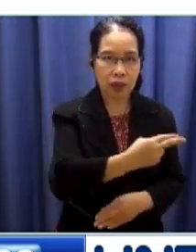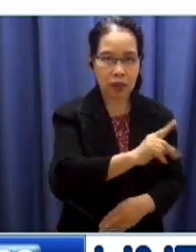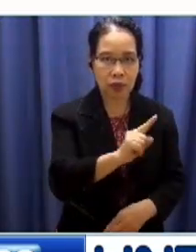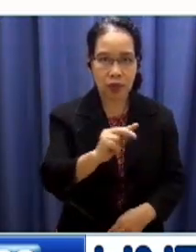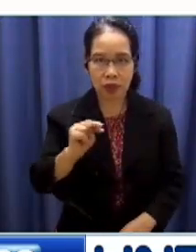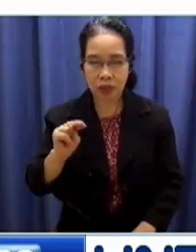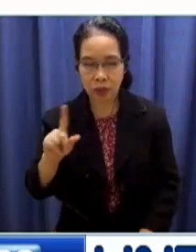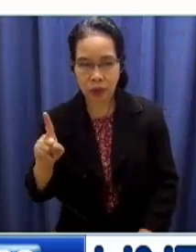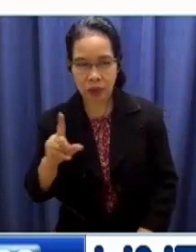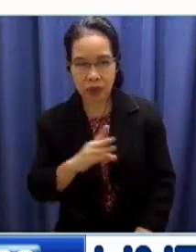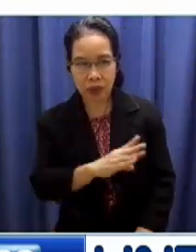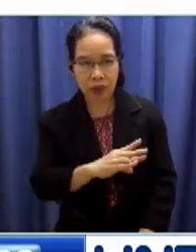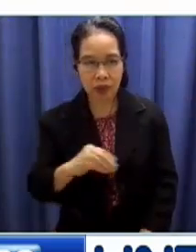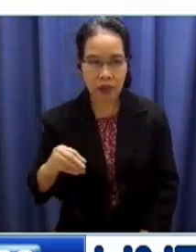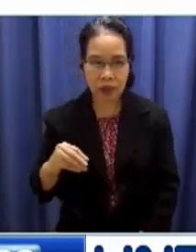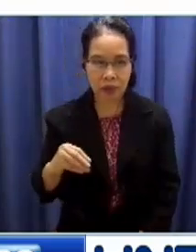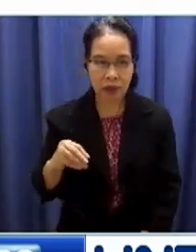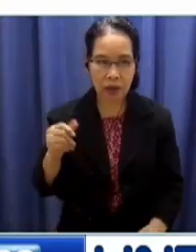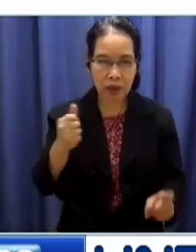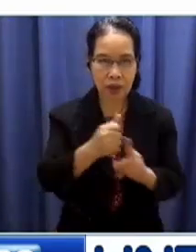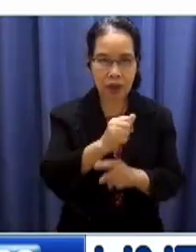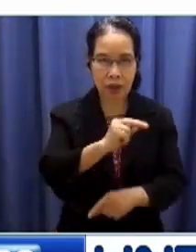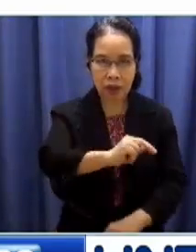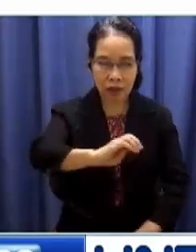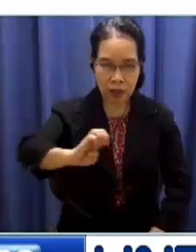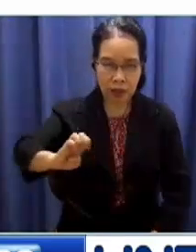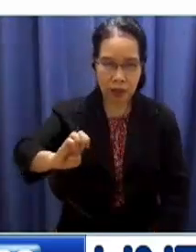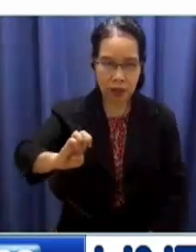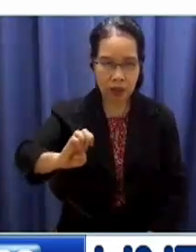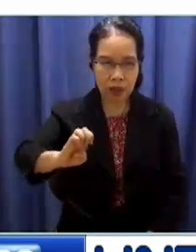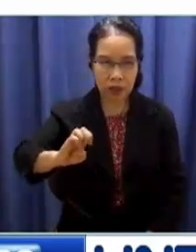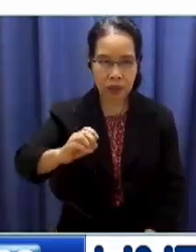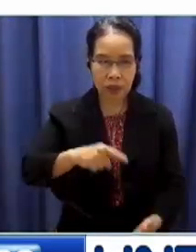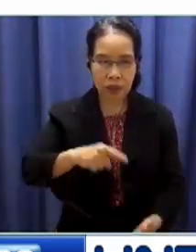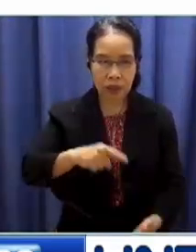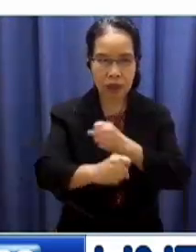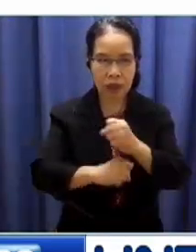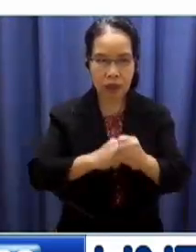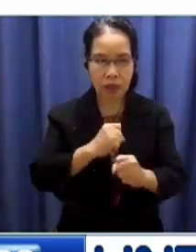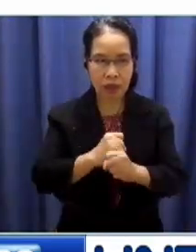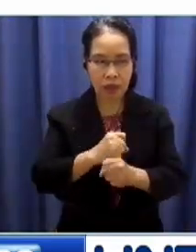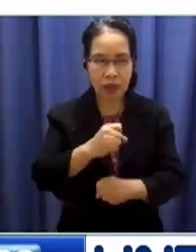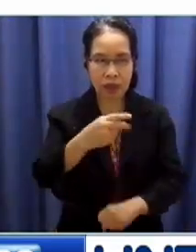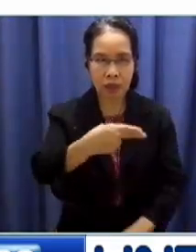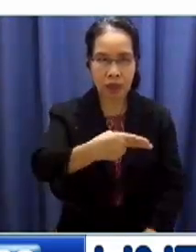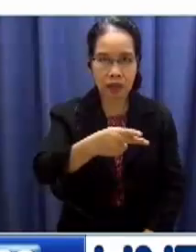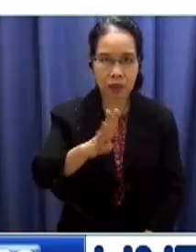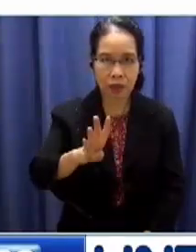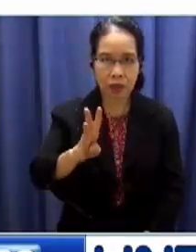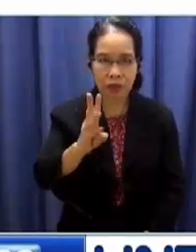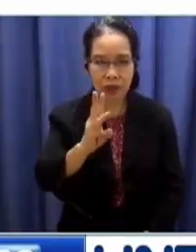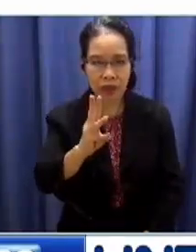sa Nebaisian, itong taon na to ay H5N6.